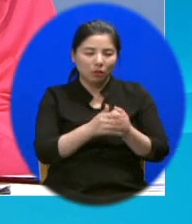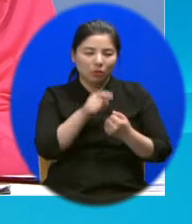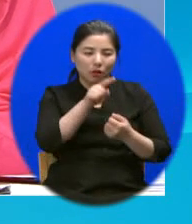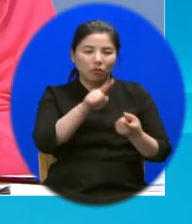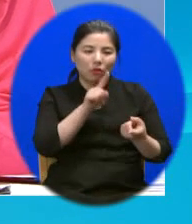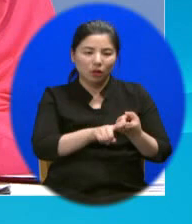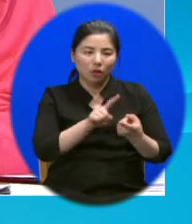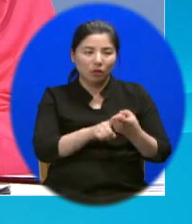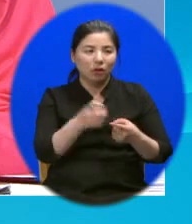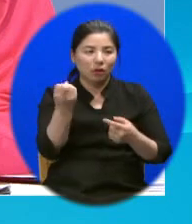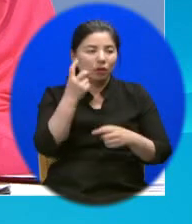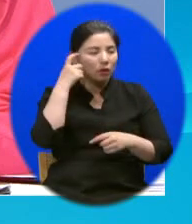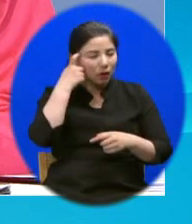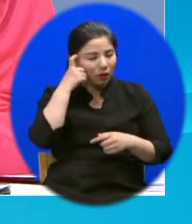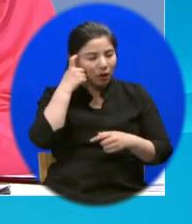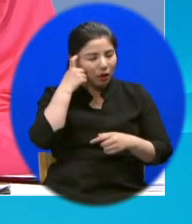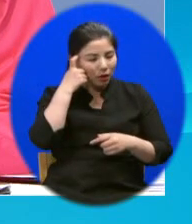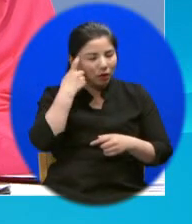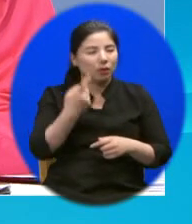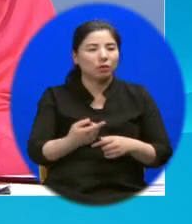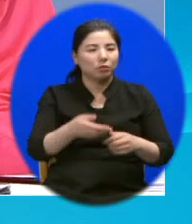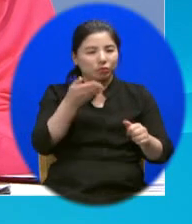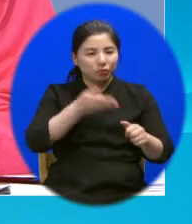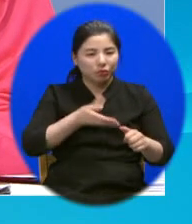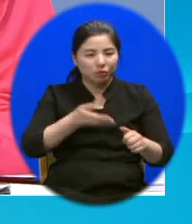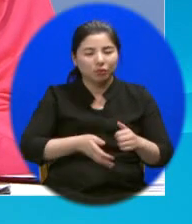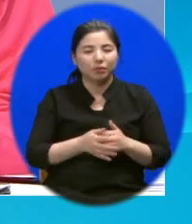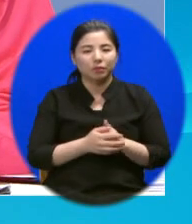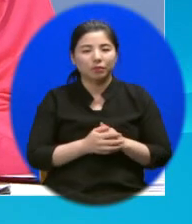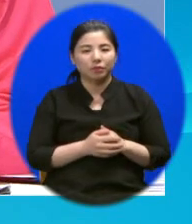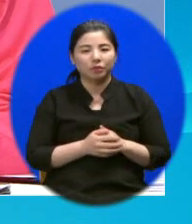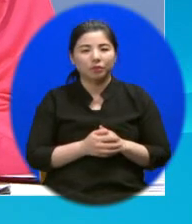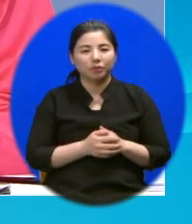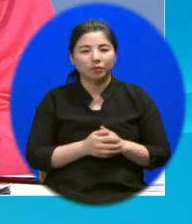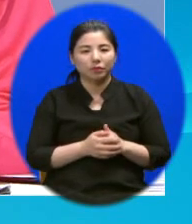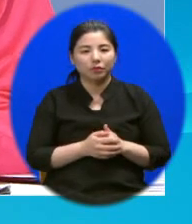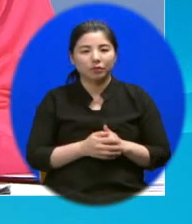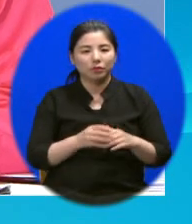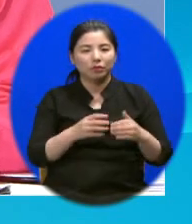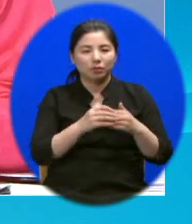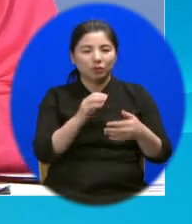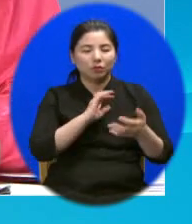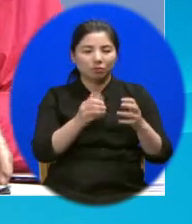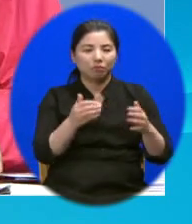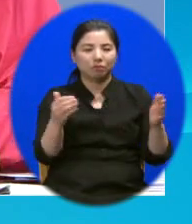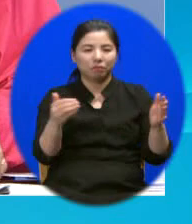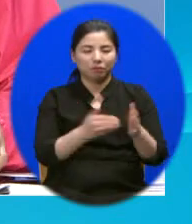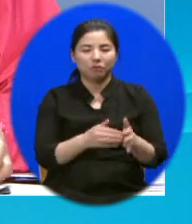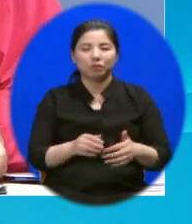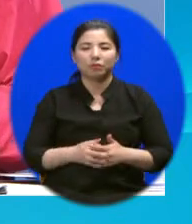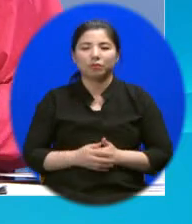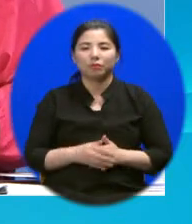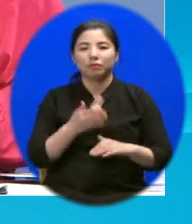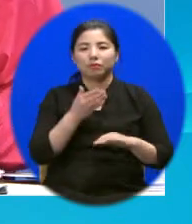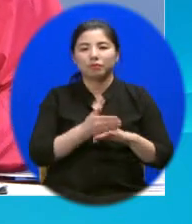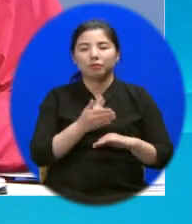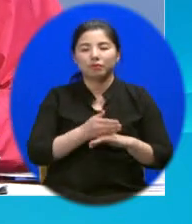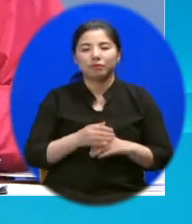대해서는 다시 좀 생각을 깊게 쉴 곳을 부탁을 드리면서 어 주도권 토론 을 마치겠습니다 감사합니다